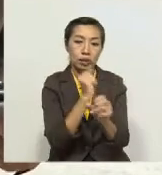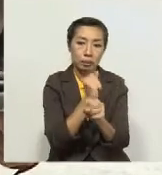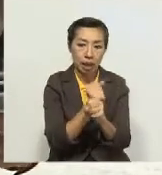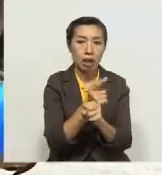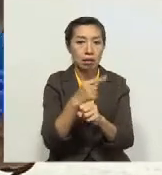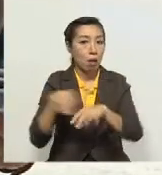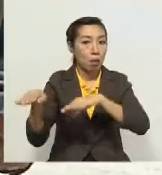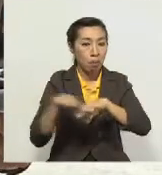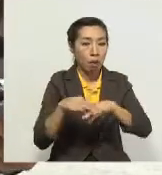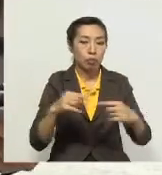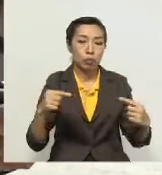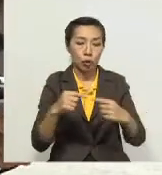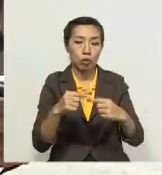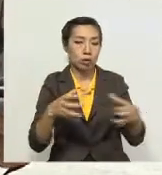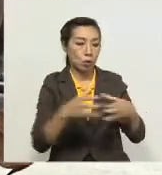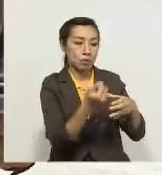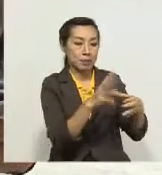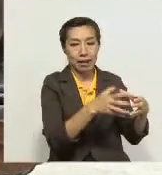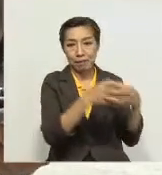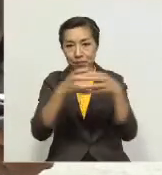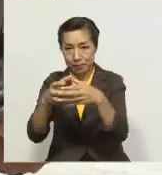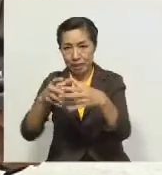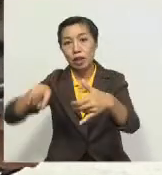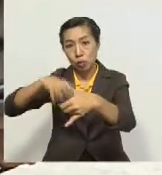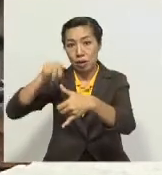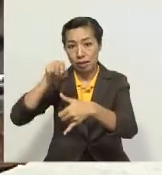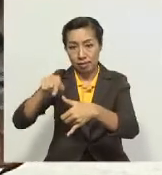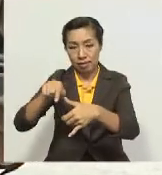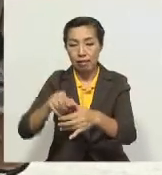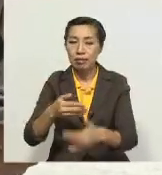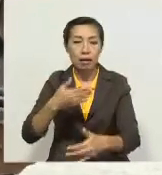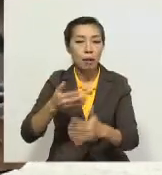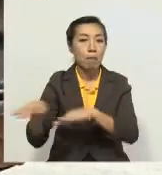เพื่อเตรียมรองรับน้องๆนะครับที่จะเดินทางมารักษาพยาบาลที่โรงพยาบาลแห่งนี้ได้ตลอด24ชั่วโมงครับ